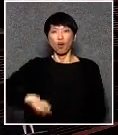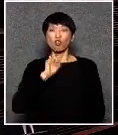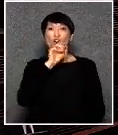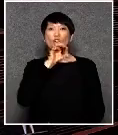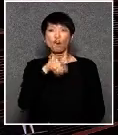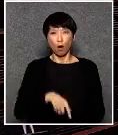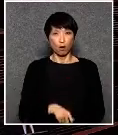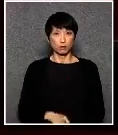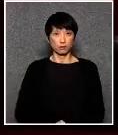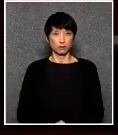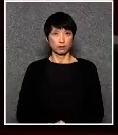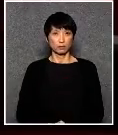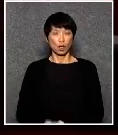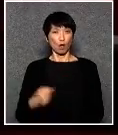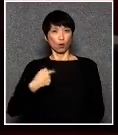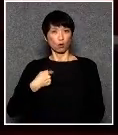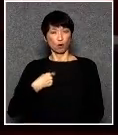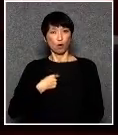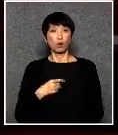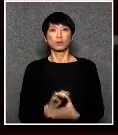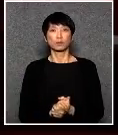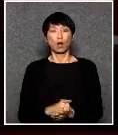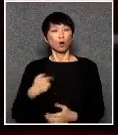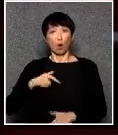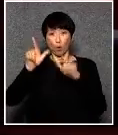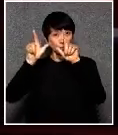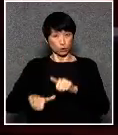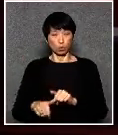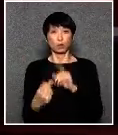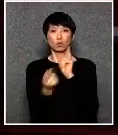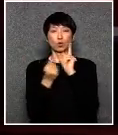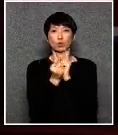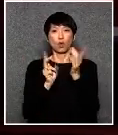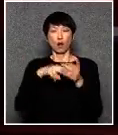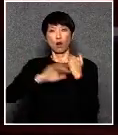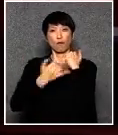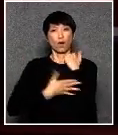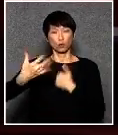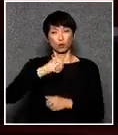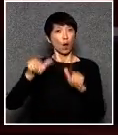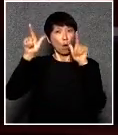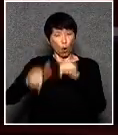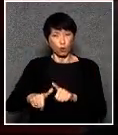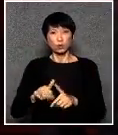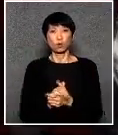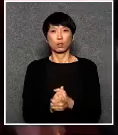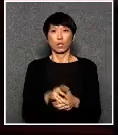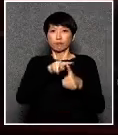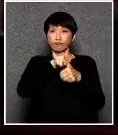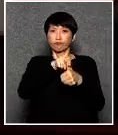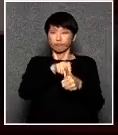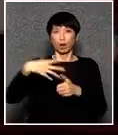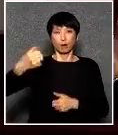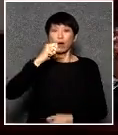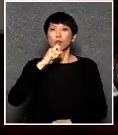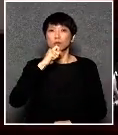咪？小弟就滾瓜爛熟㗎啦，對於呢啲立法權，尤其是呢個立法權係細到掣肘嘅，我哋只